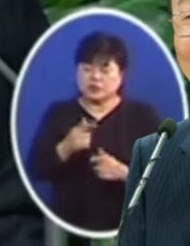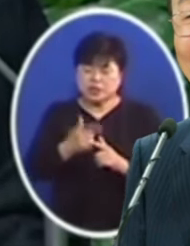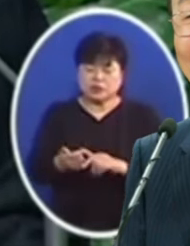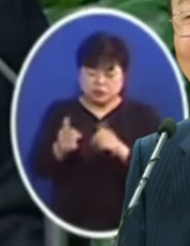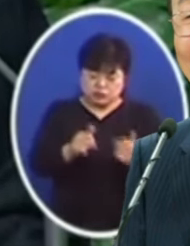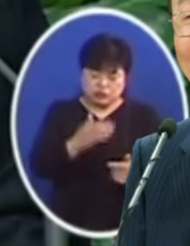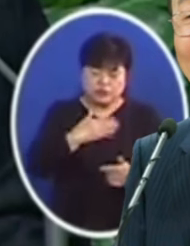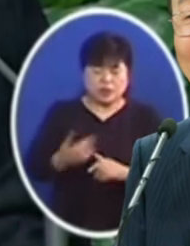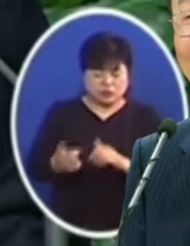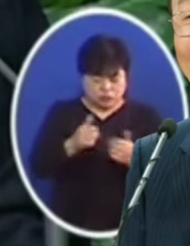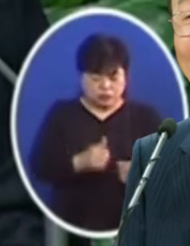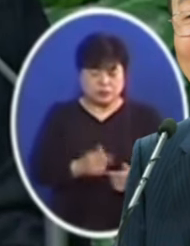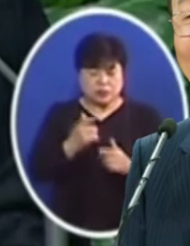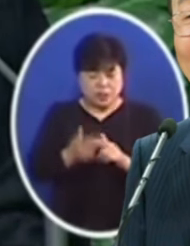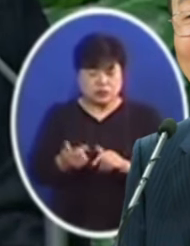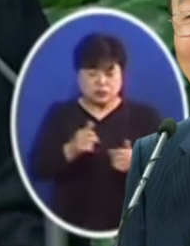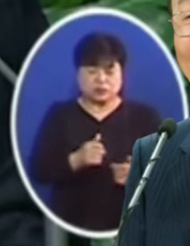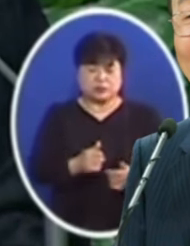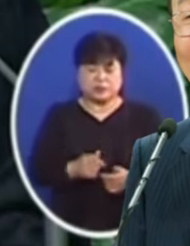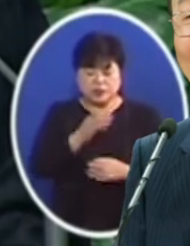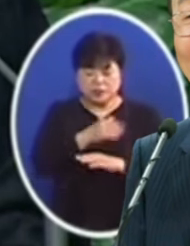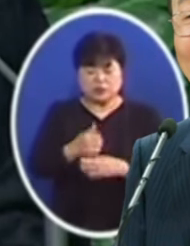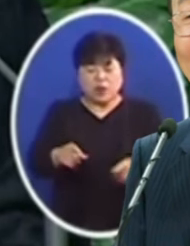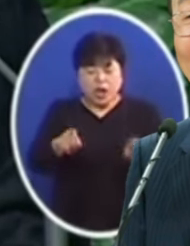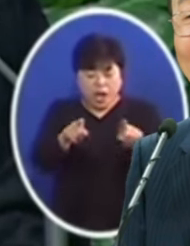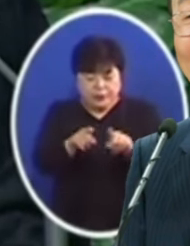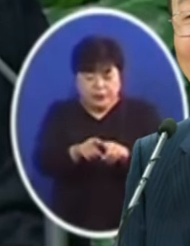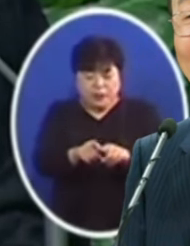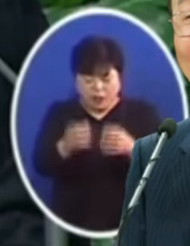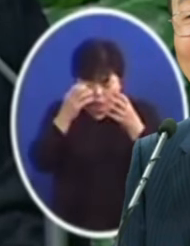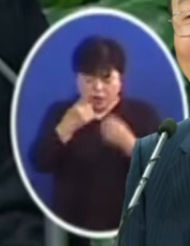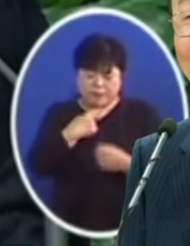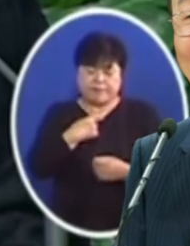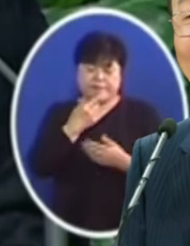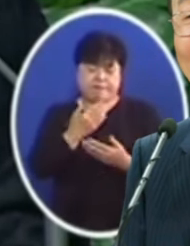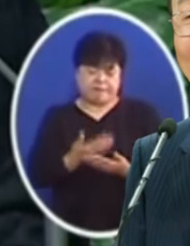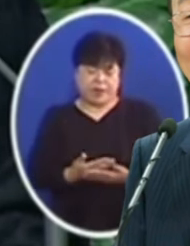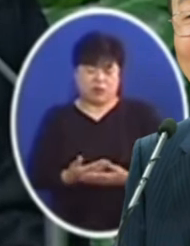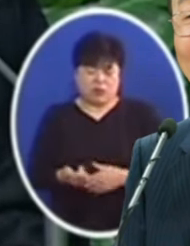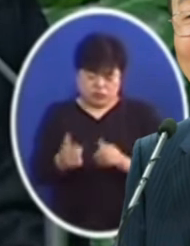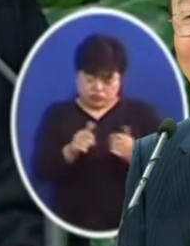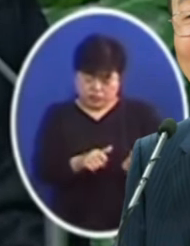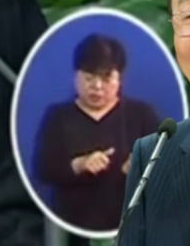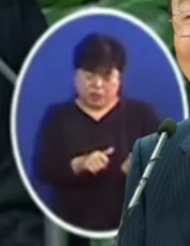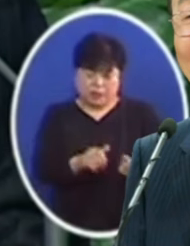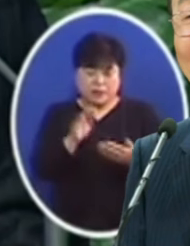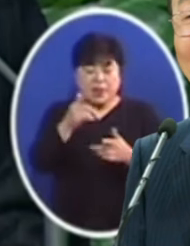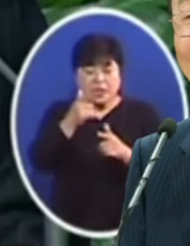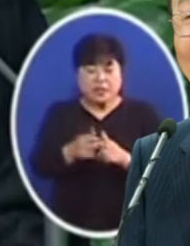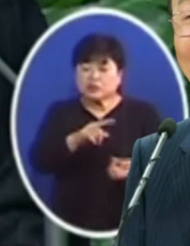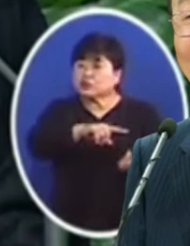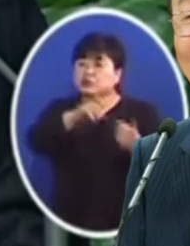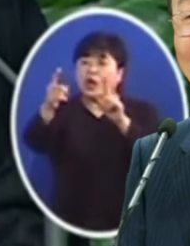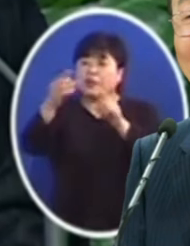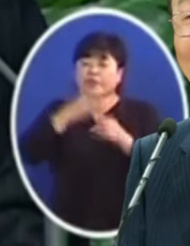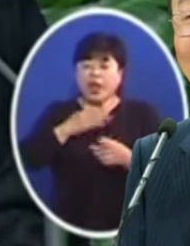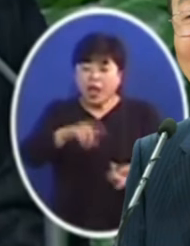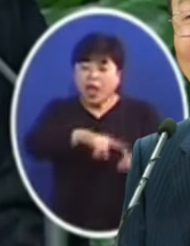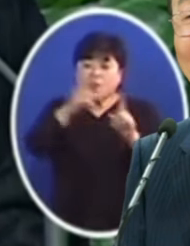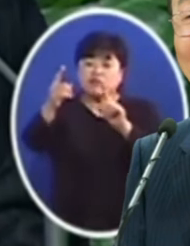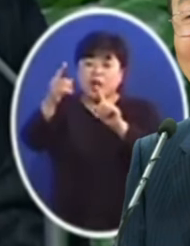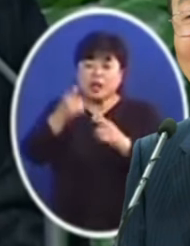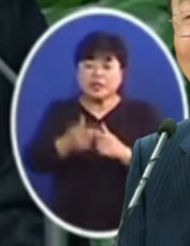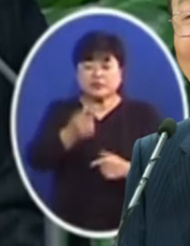죽음, 예수 죽음 내 죽음, 나도 그리스도와 함께 고난받고 죽었다. 그 다음 예수 부활은 내 부활,